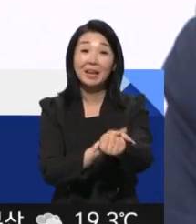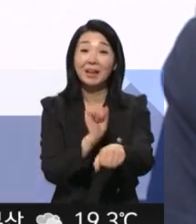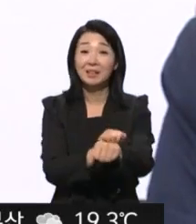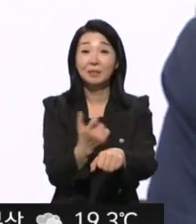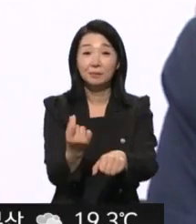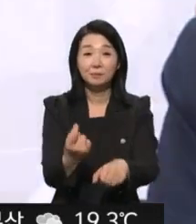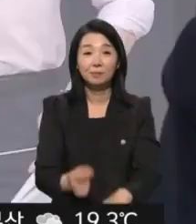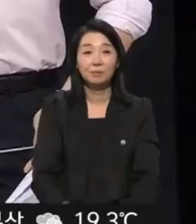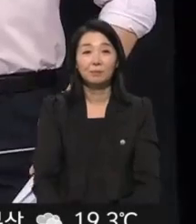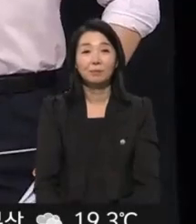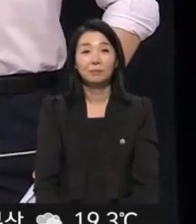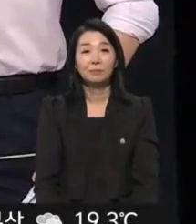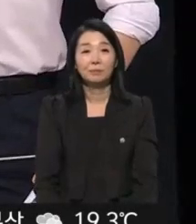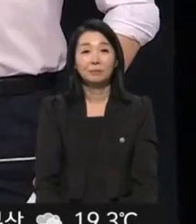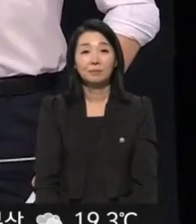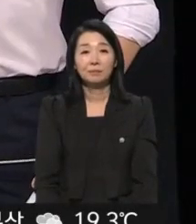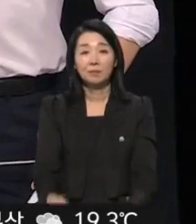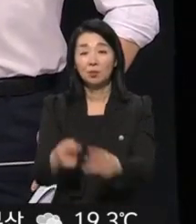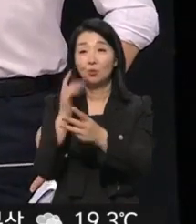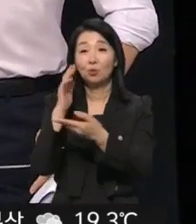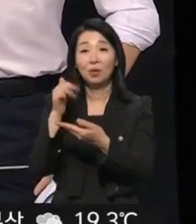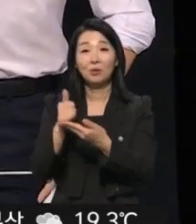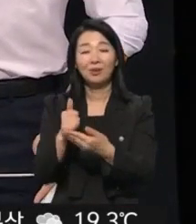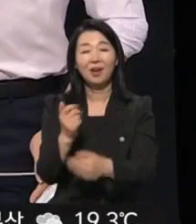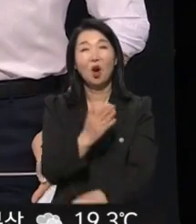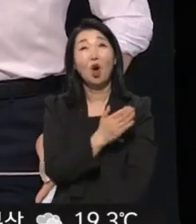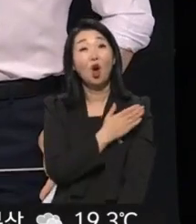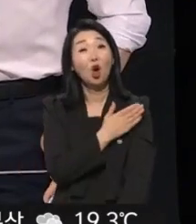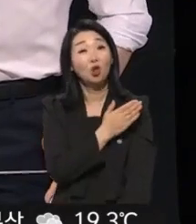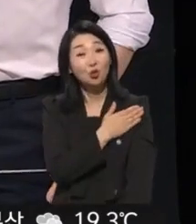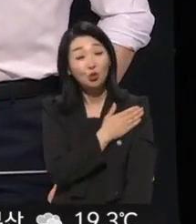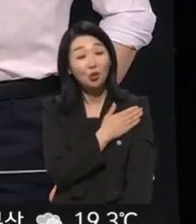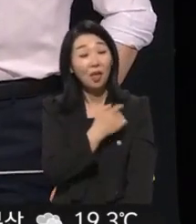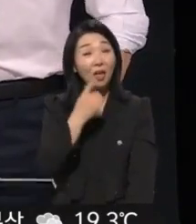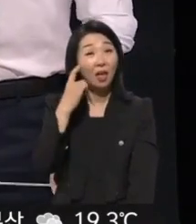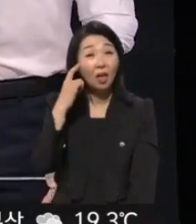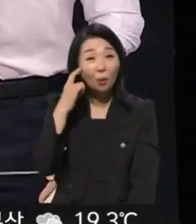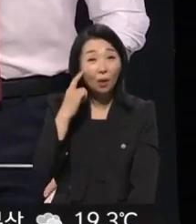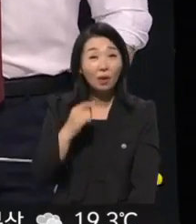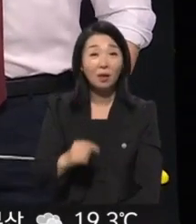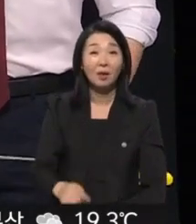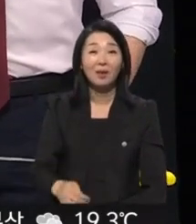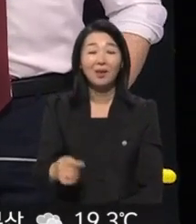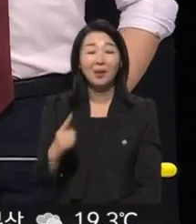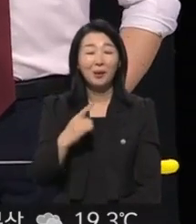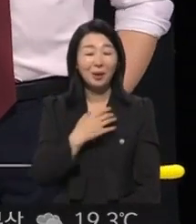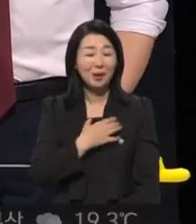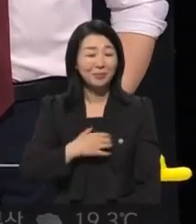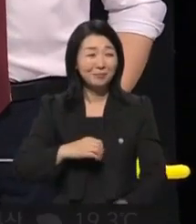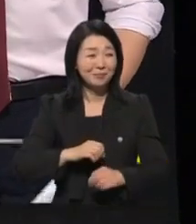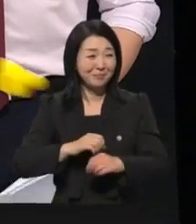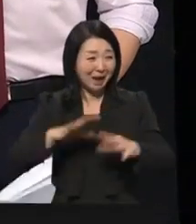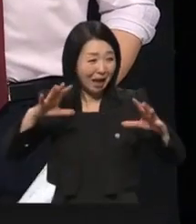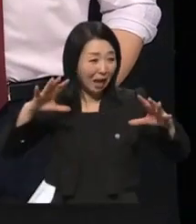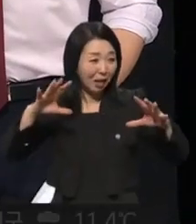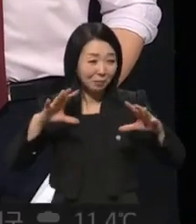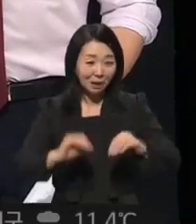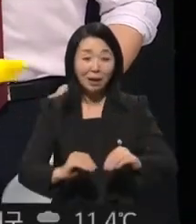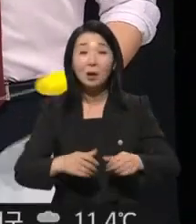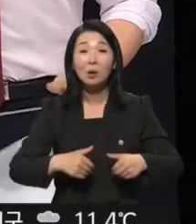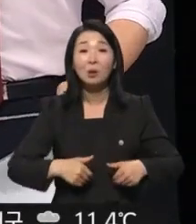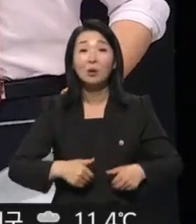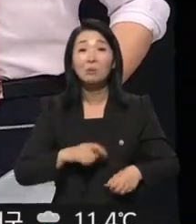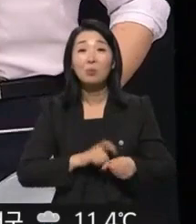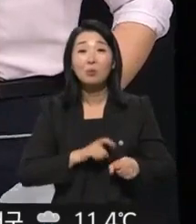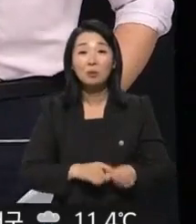같아요. 윤 대통령이 이렇게 어툭 시그널을 보낸 건 우려 불식 차원이란 해석이 나왔습니다. 이 대통령실과